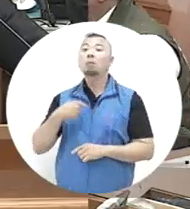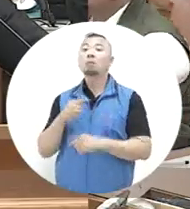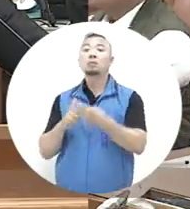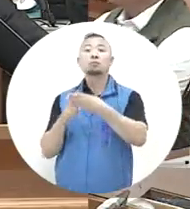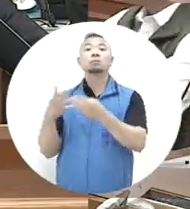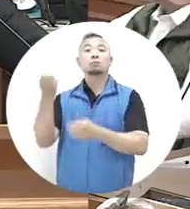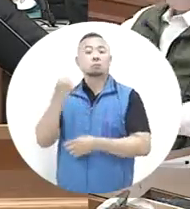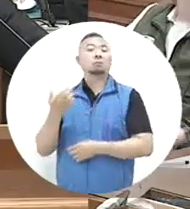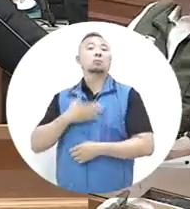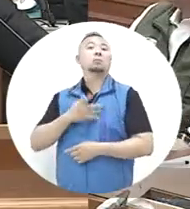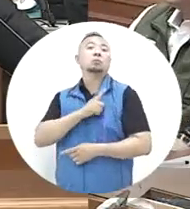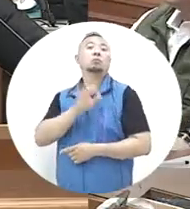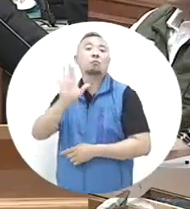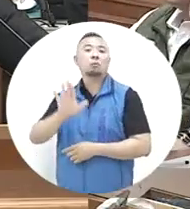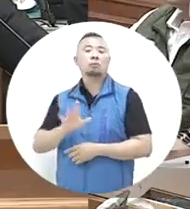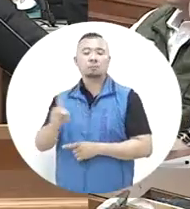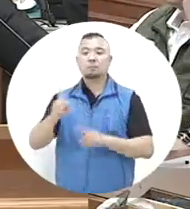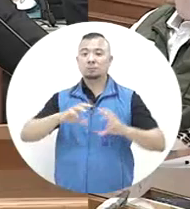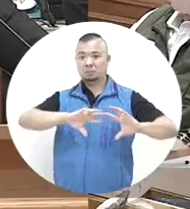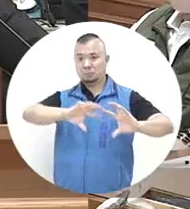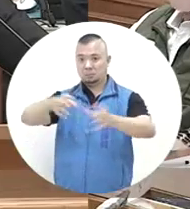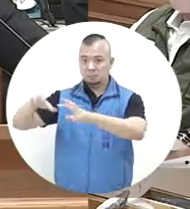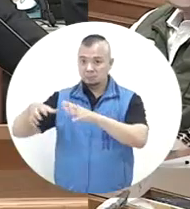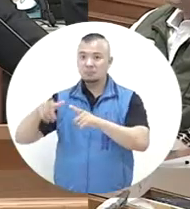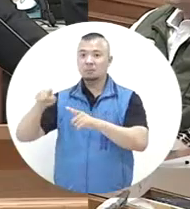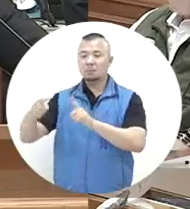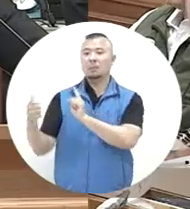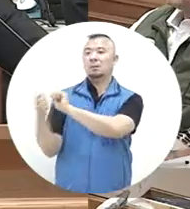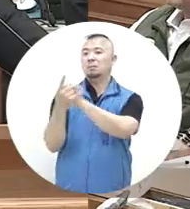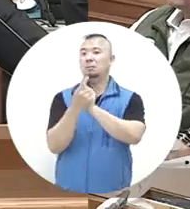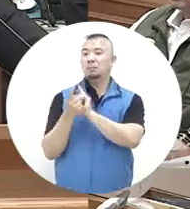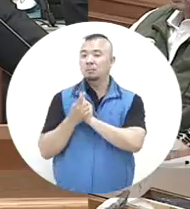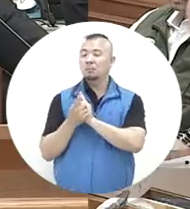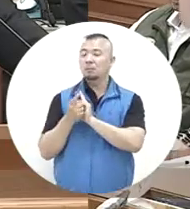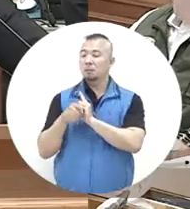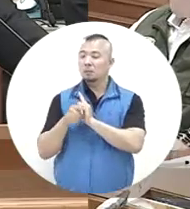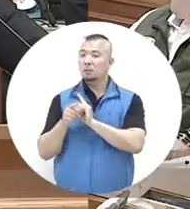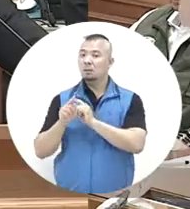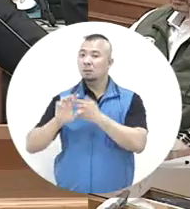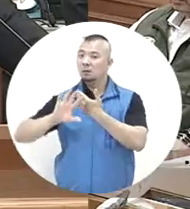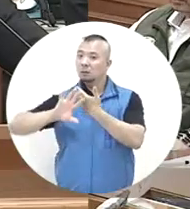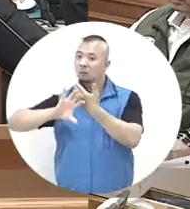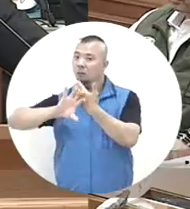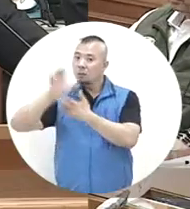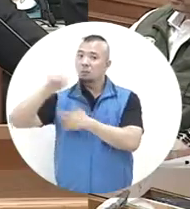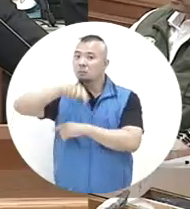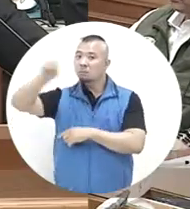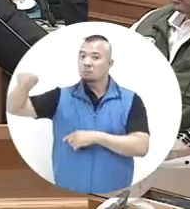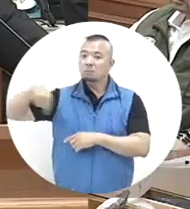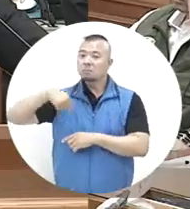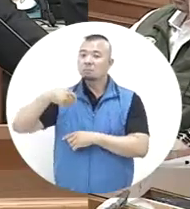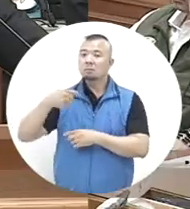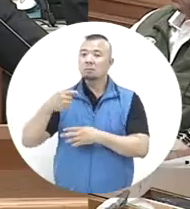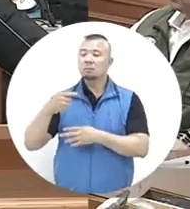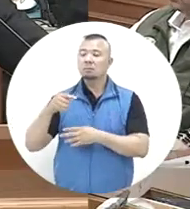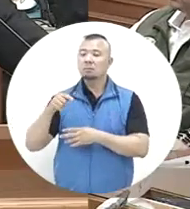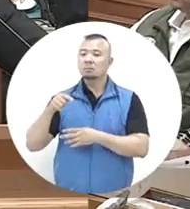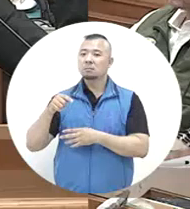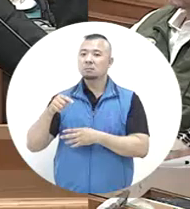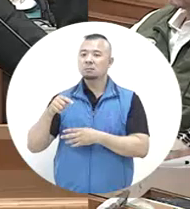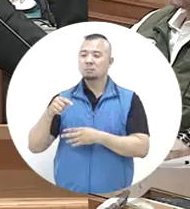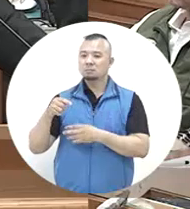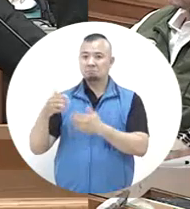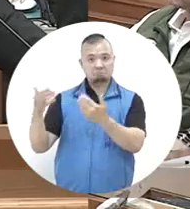那在国际间，有哪一个国家？就是他对台